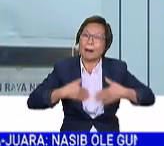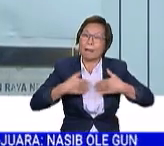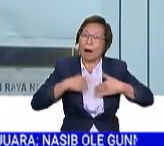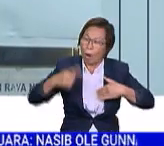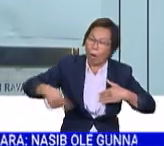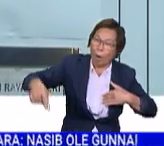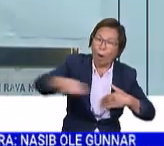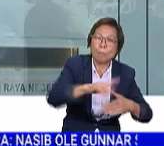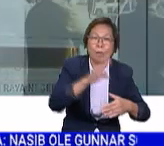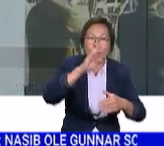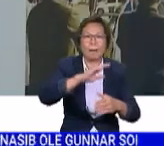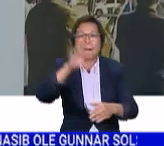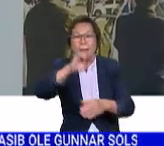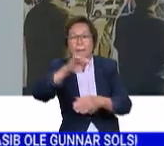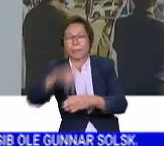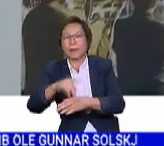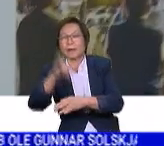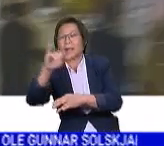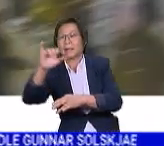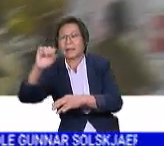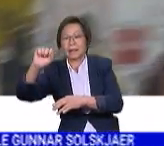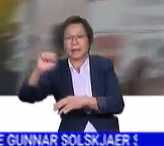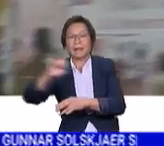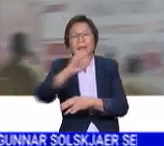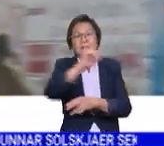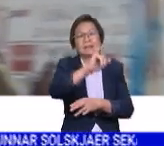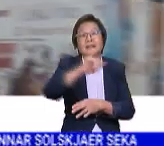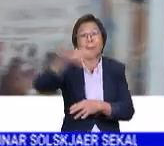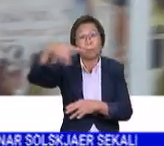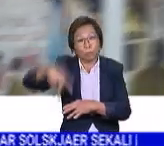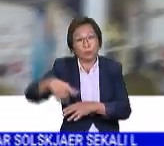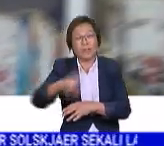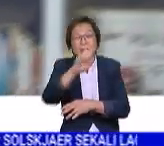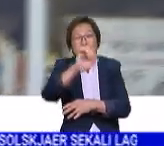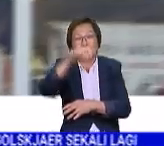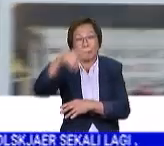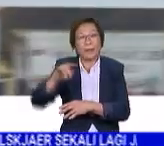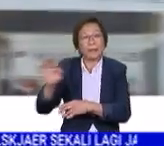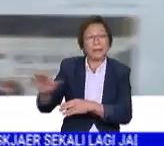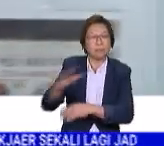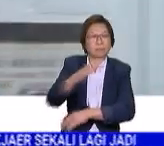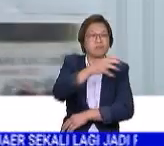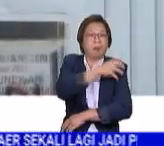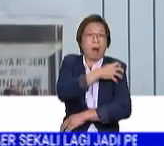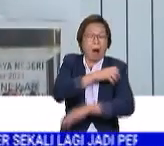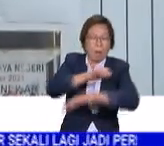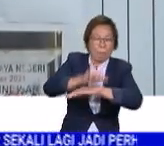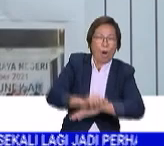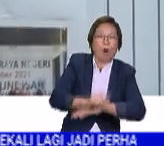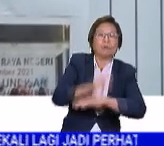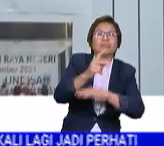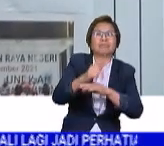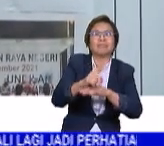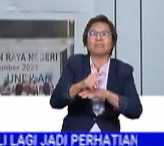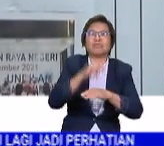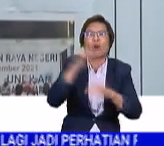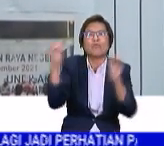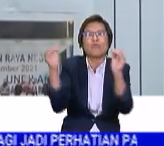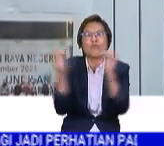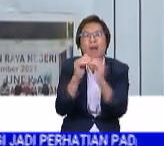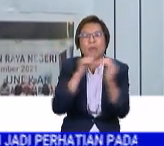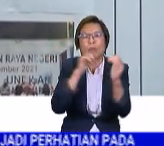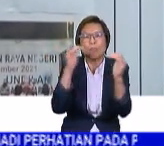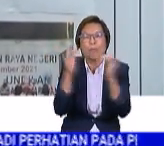Beliau memidas kenyataan Ahli Parlimen Iskandar Puteri DAP Lim Kit Siang yang mendakwa pihaknya berkuasa mengamalkan dua darjat selepas